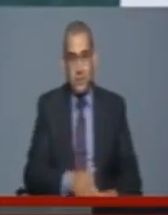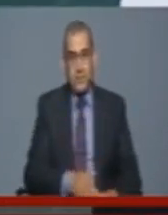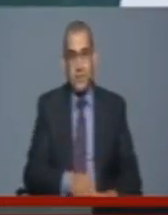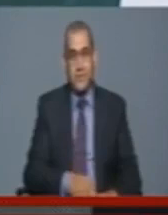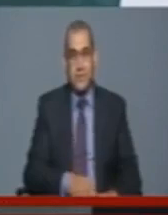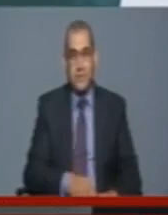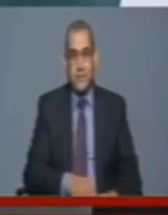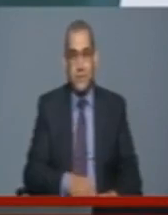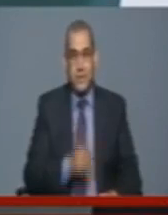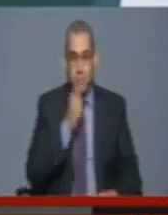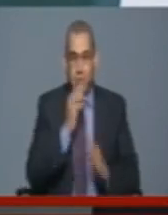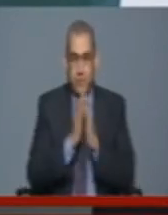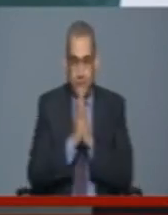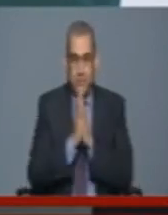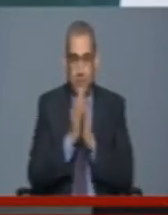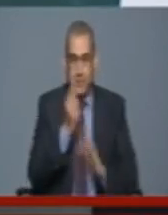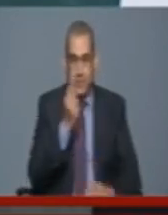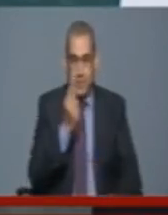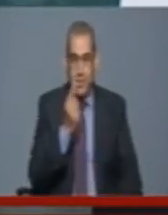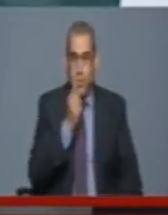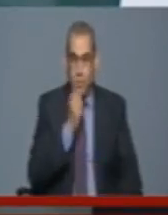اسمحوا لي يعني إن إحنا